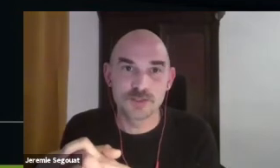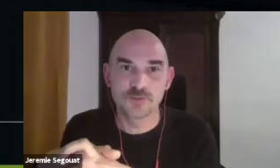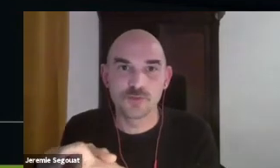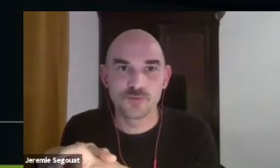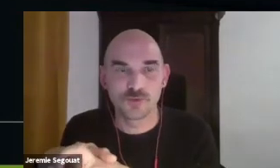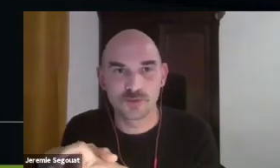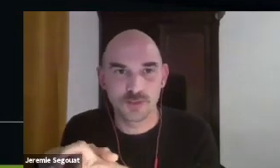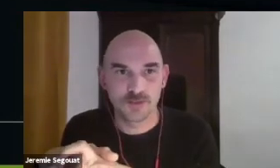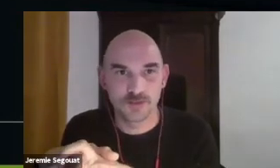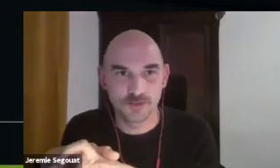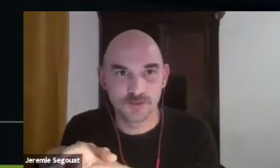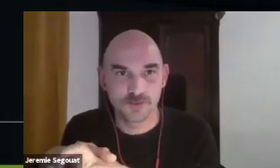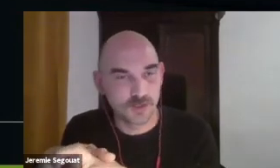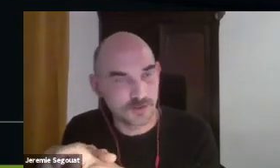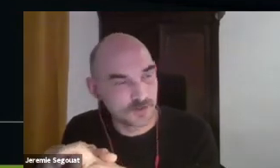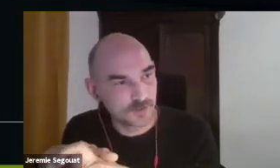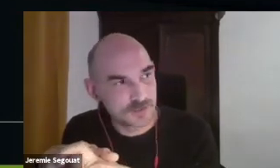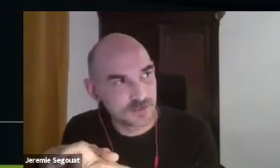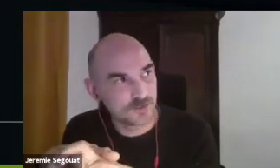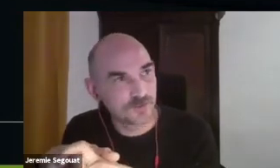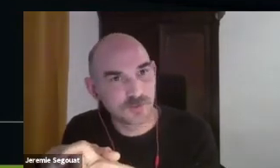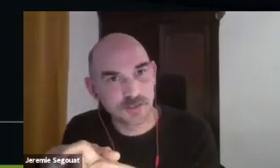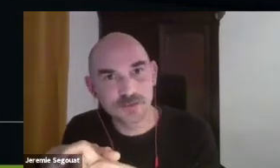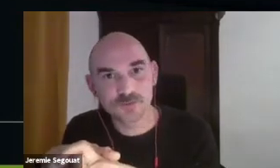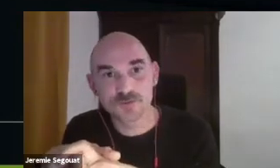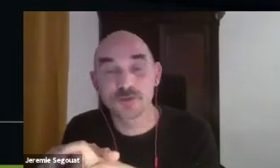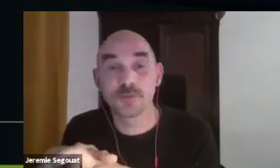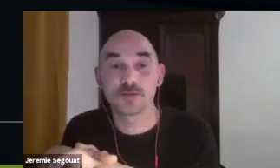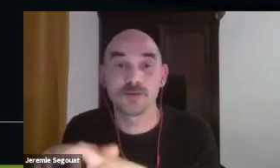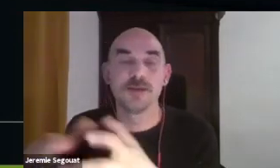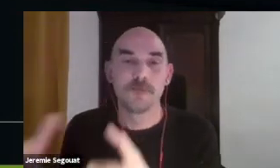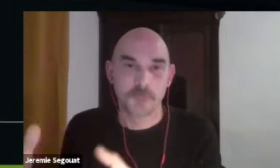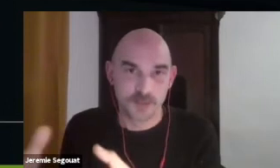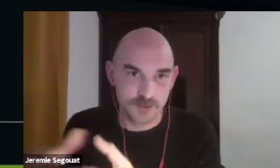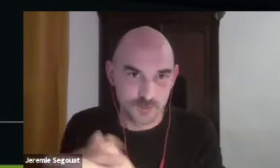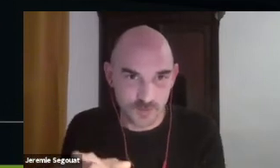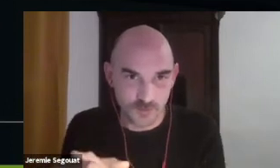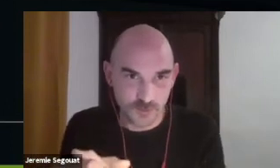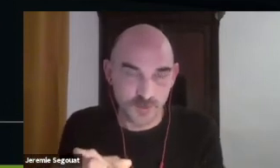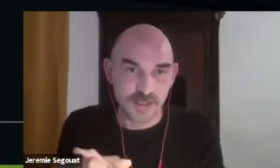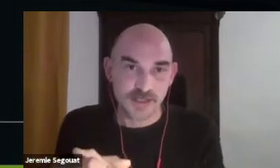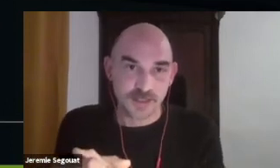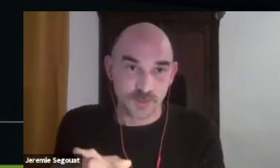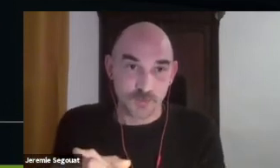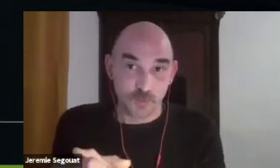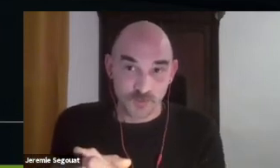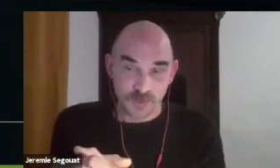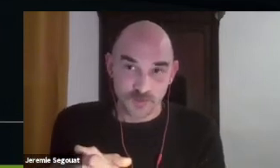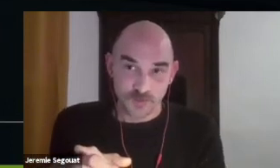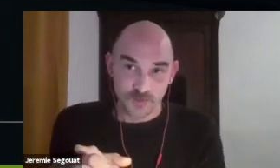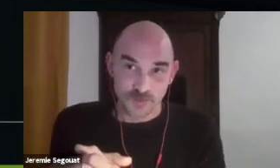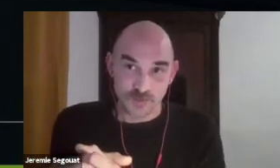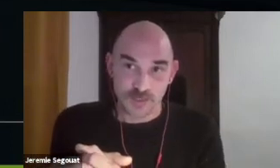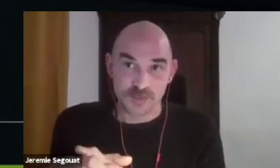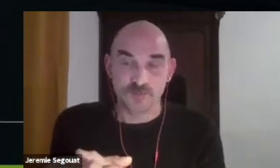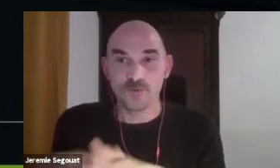sur qui sont les locuteurs des de la langue des signes tactique donc ce sont des personnes dites sourdes aveugles qui ont des profils